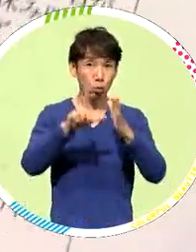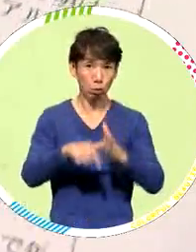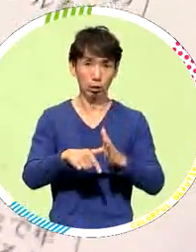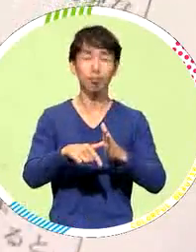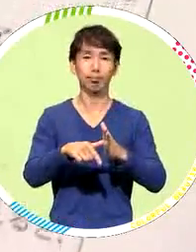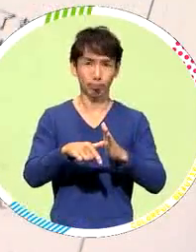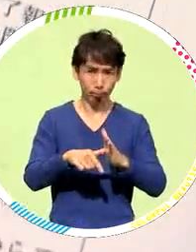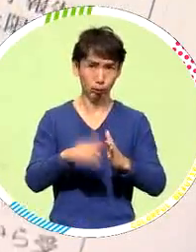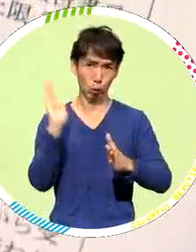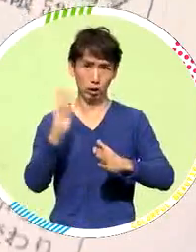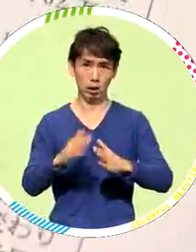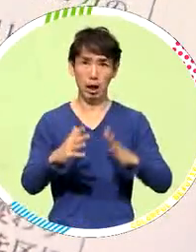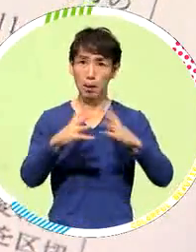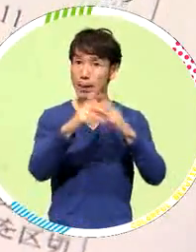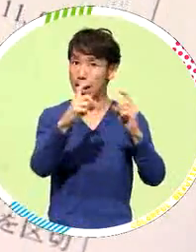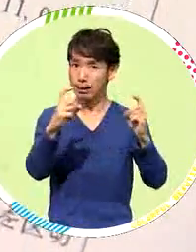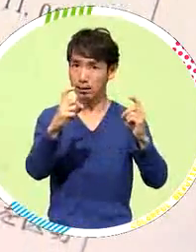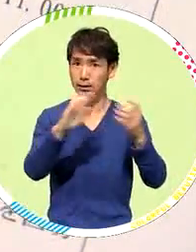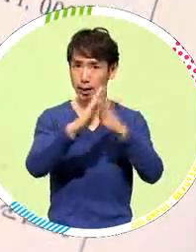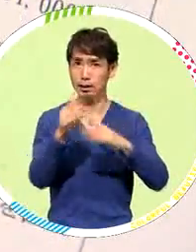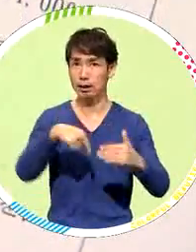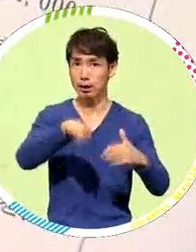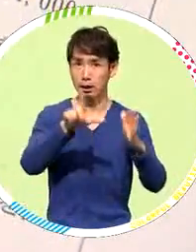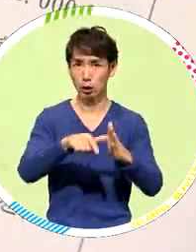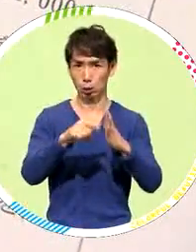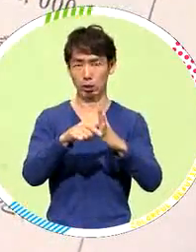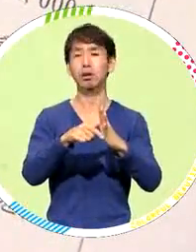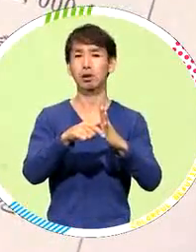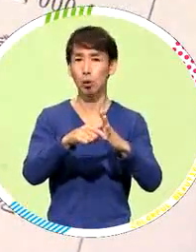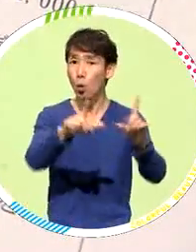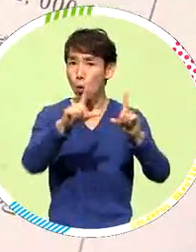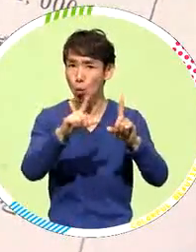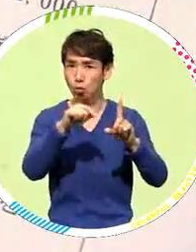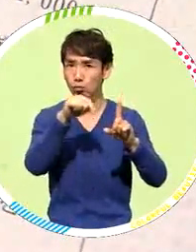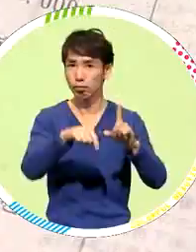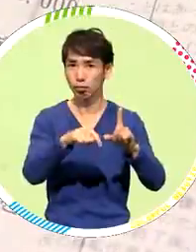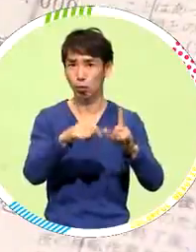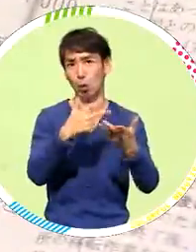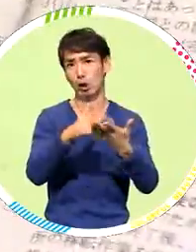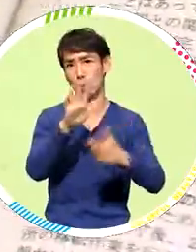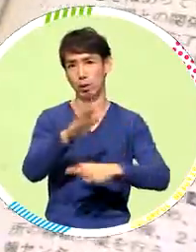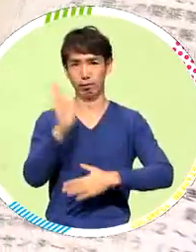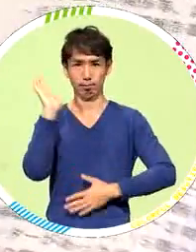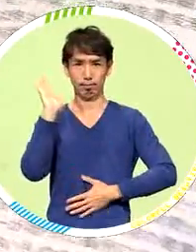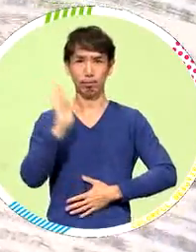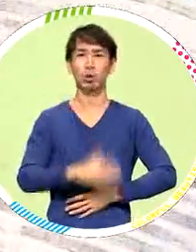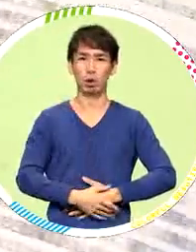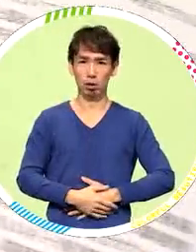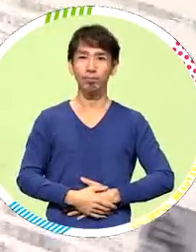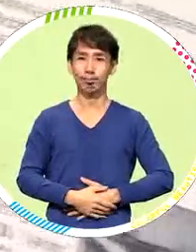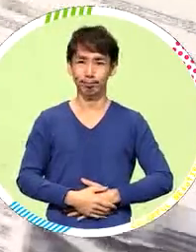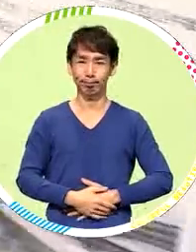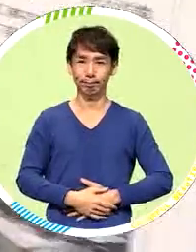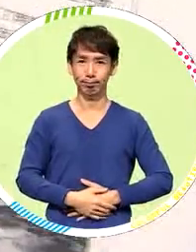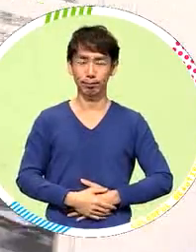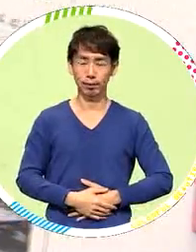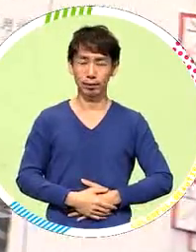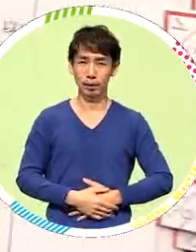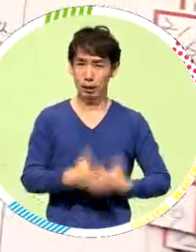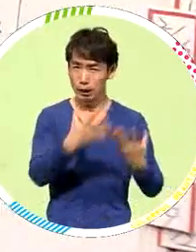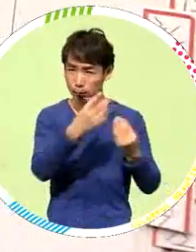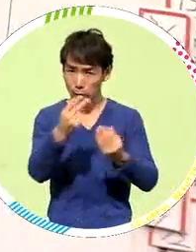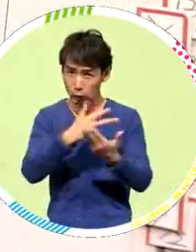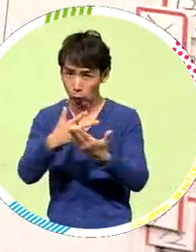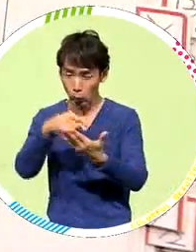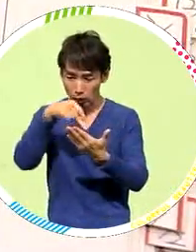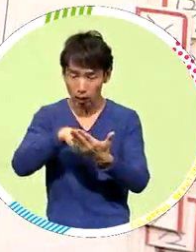いい元気にあった時の報告小綴ったものですねたくさんの資料